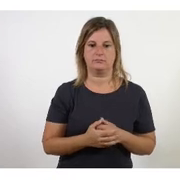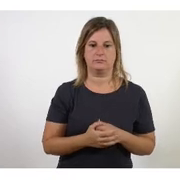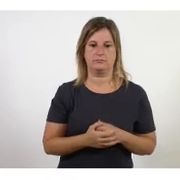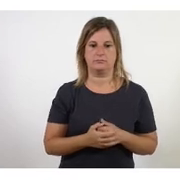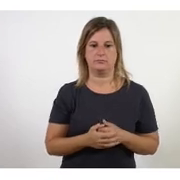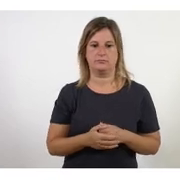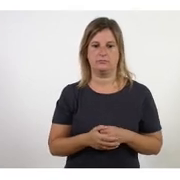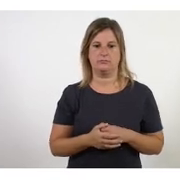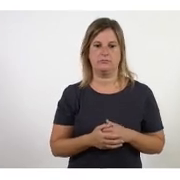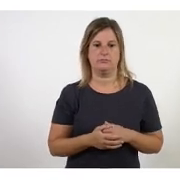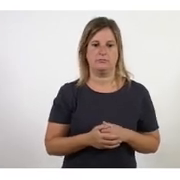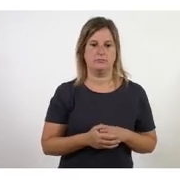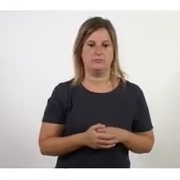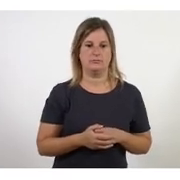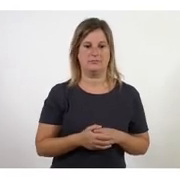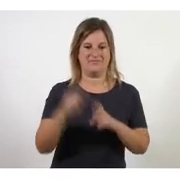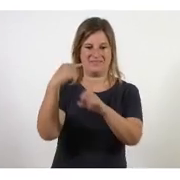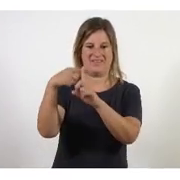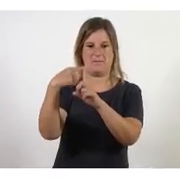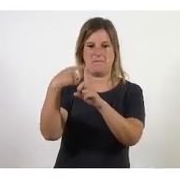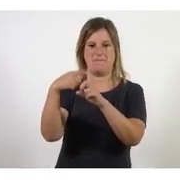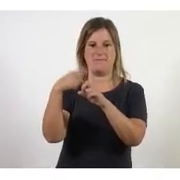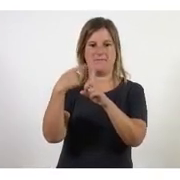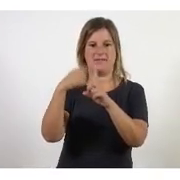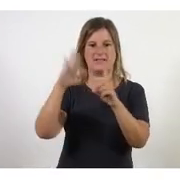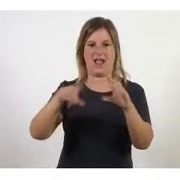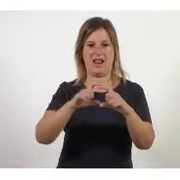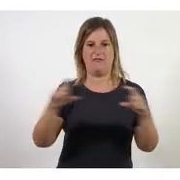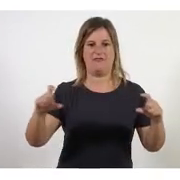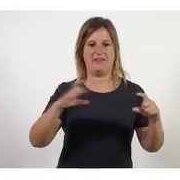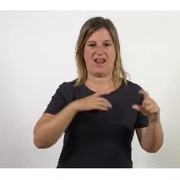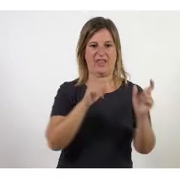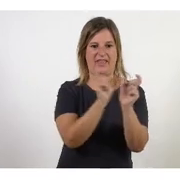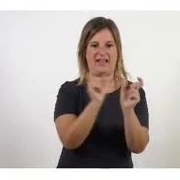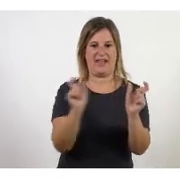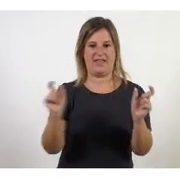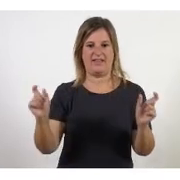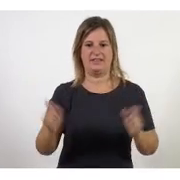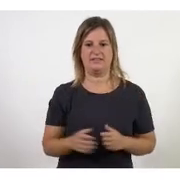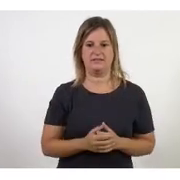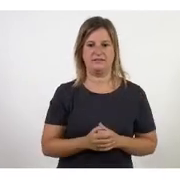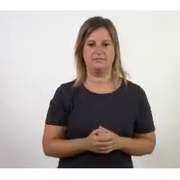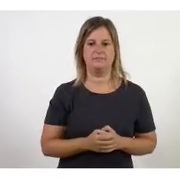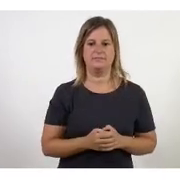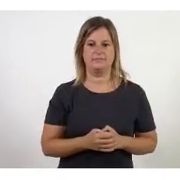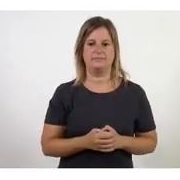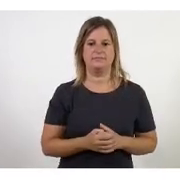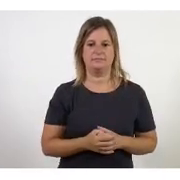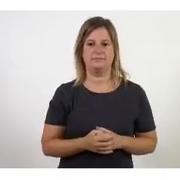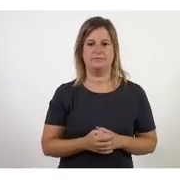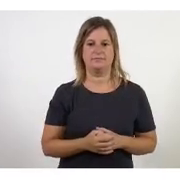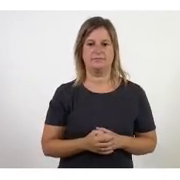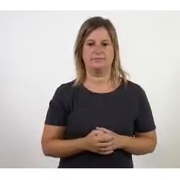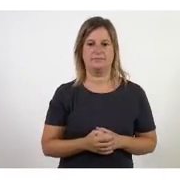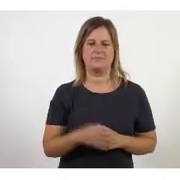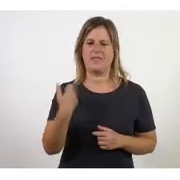altre clip nou. Vale? És el símbol més al final de la filera, diguem, de la taula d'edició. Perfecte. Jo crec que queda clar ara. Vale.